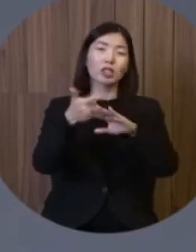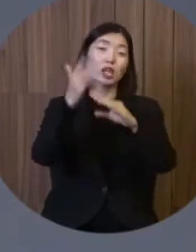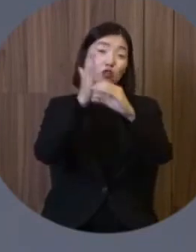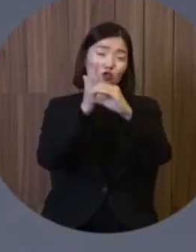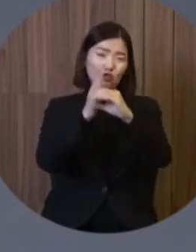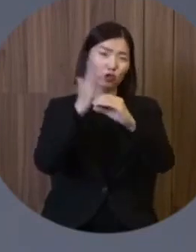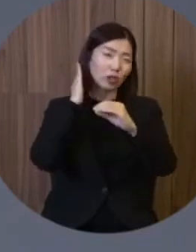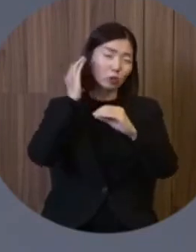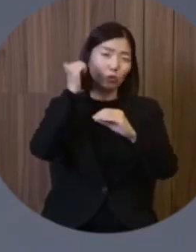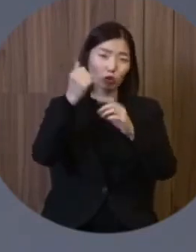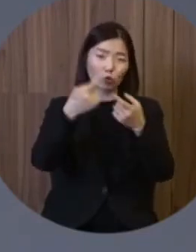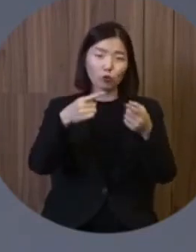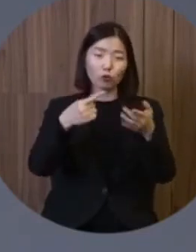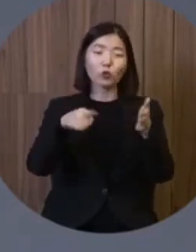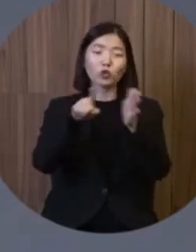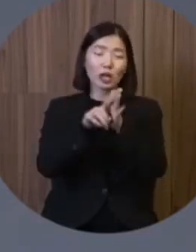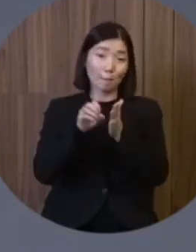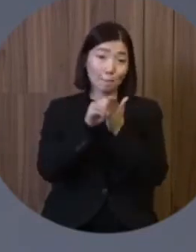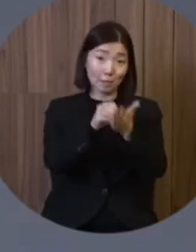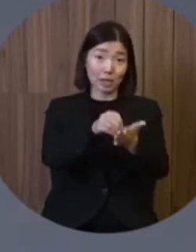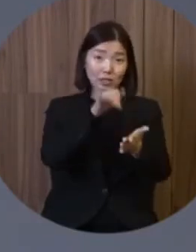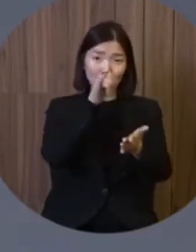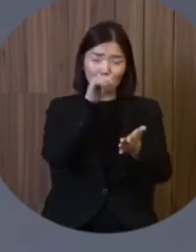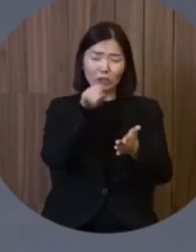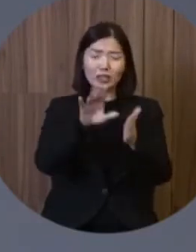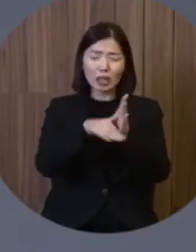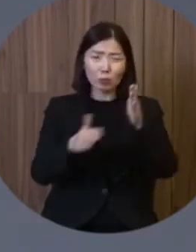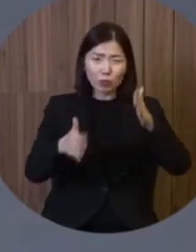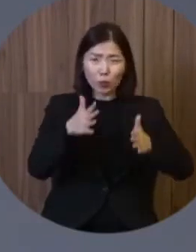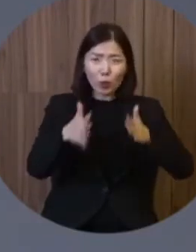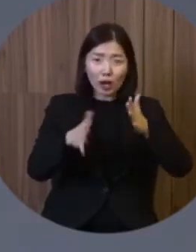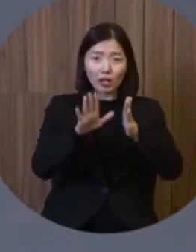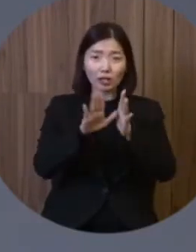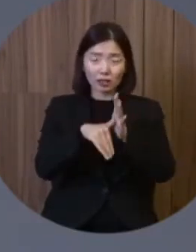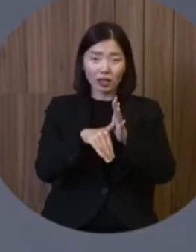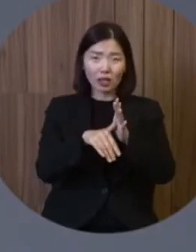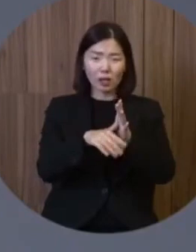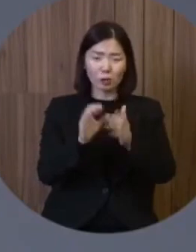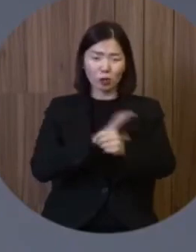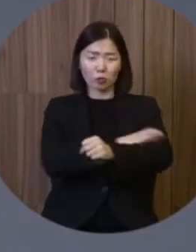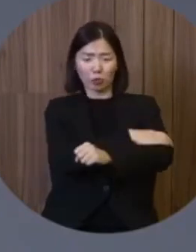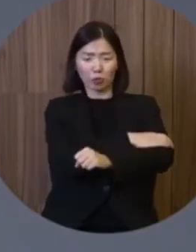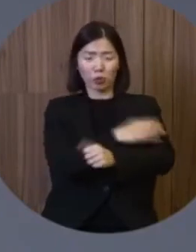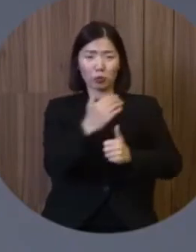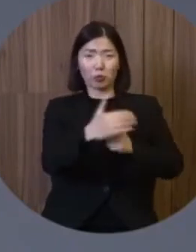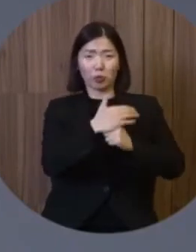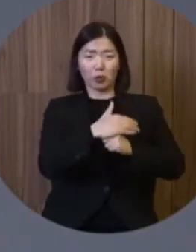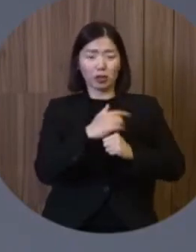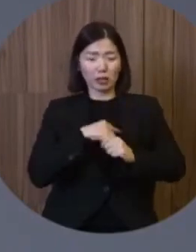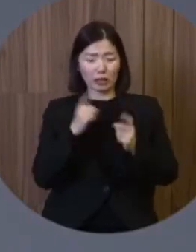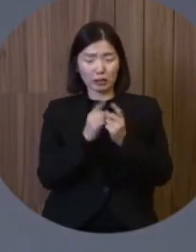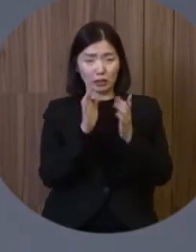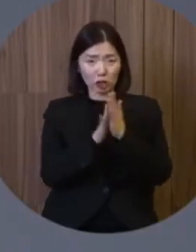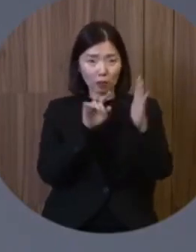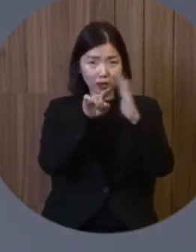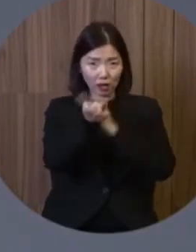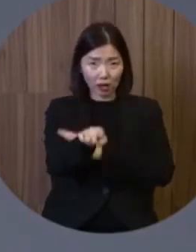위해 평민당에 입당했습니다. 말단 당직자로 군사독재가 저지른 인권유린 현장을